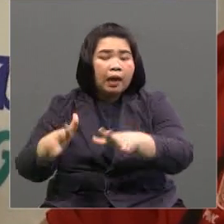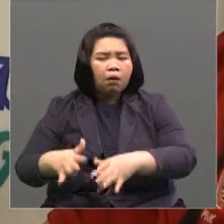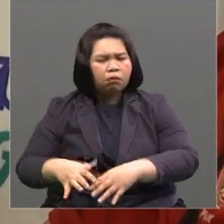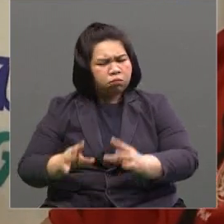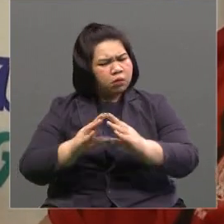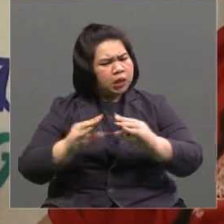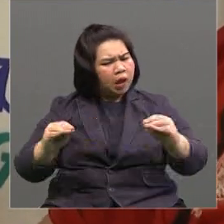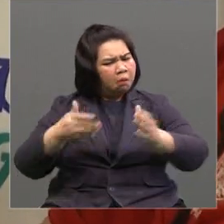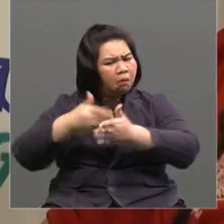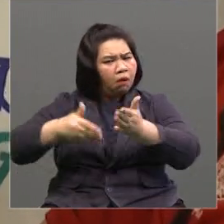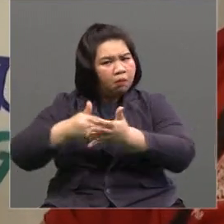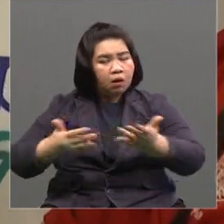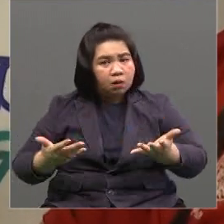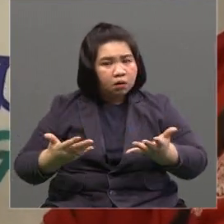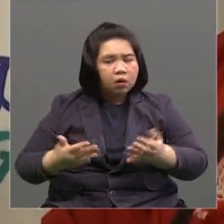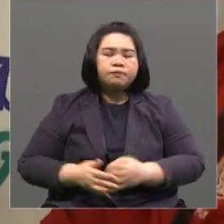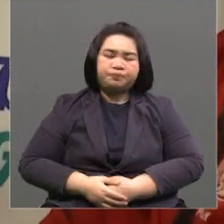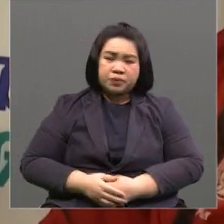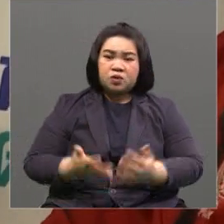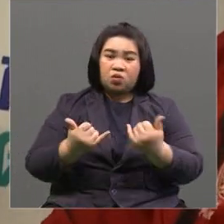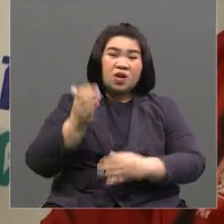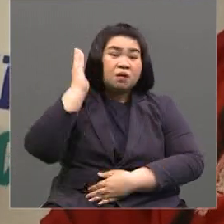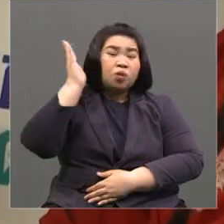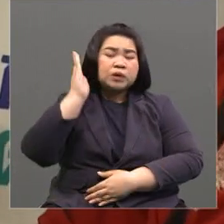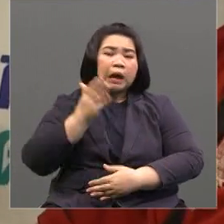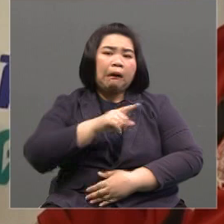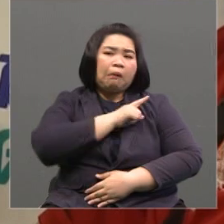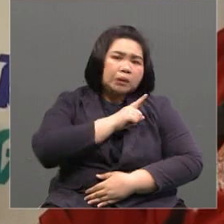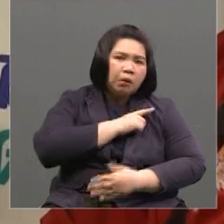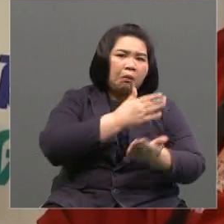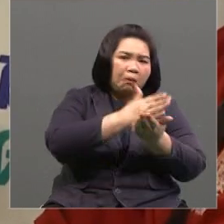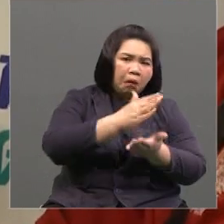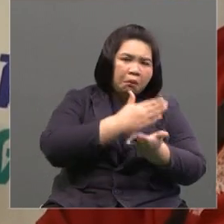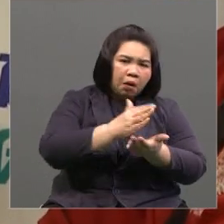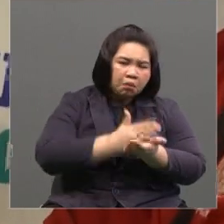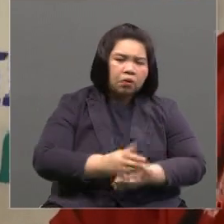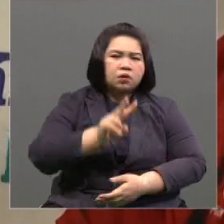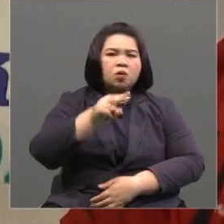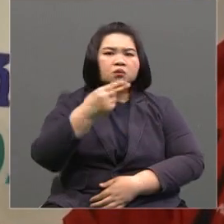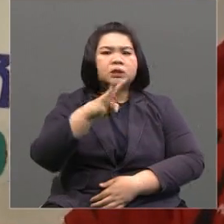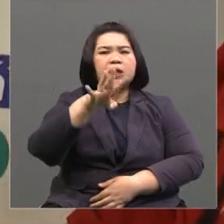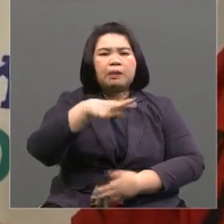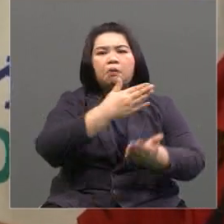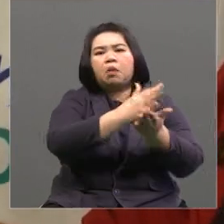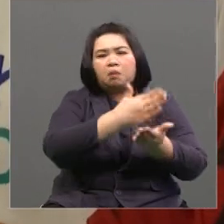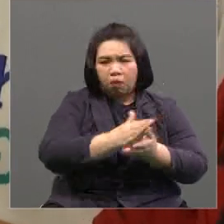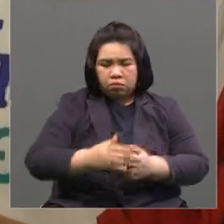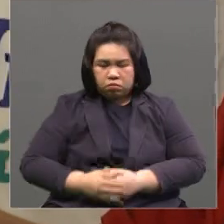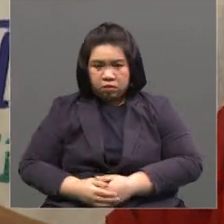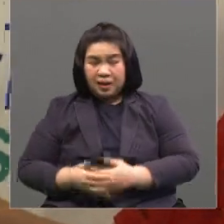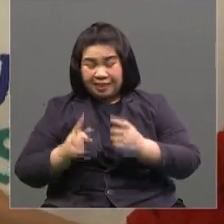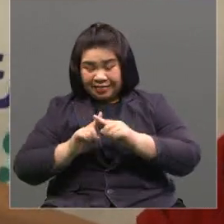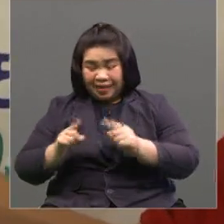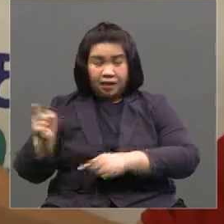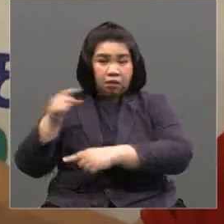ม่ได้หายไปเลยขณะนี้ตนเองก็ต้องจ่ายค่าผ่อนรถเดือนละถึง 24,000 บาทค่ะ นอกจากนี้นะผู้ต้องหา